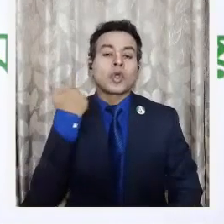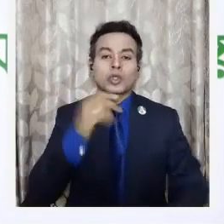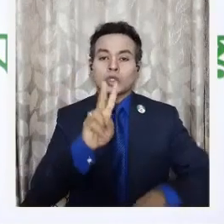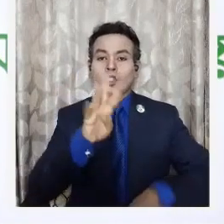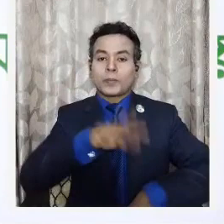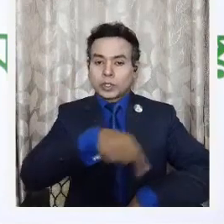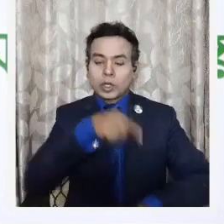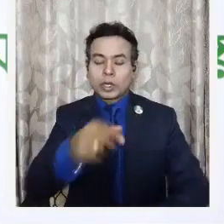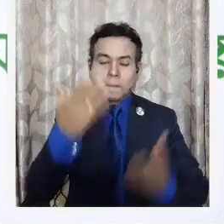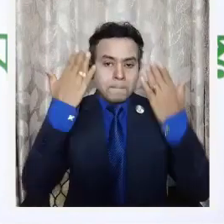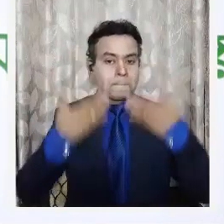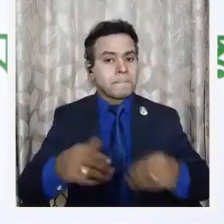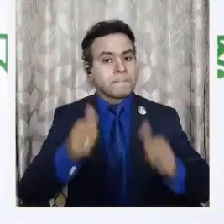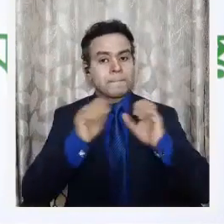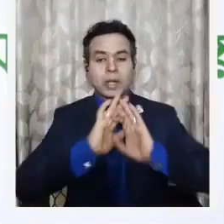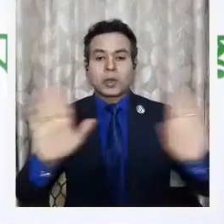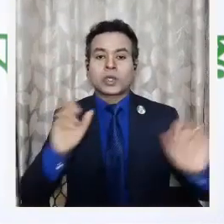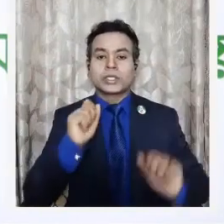74,865 জন।